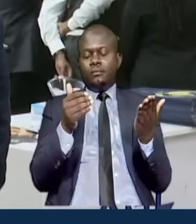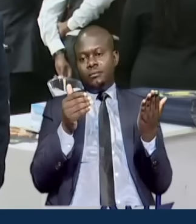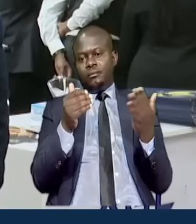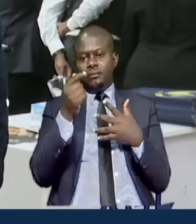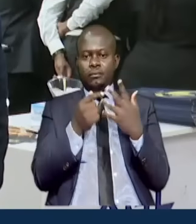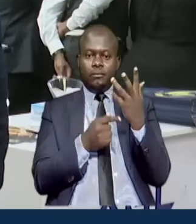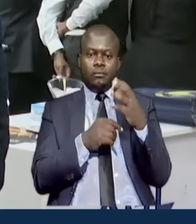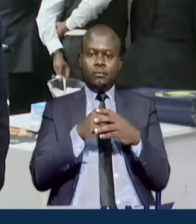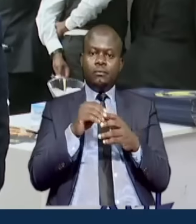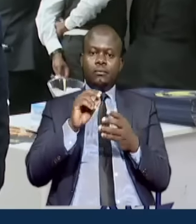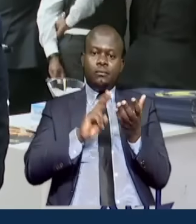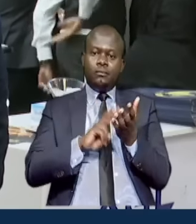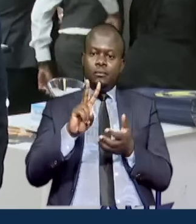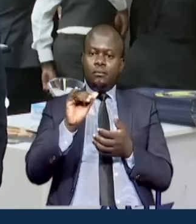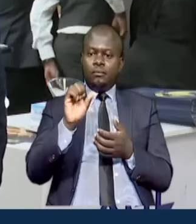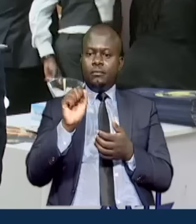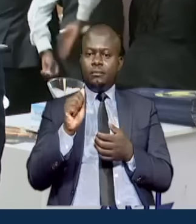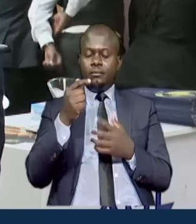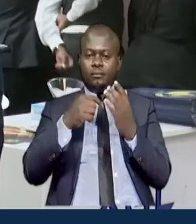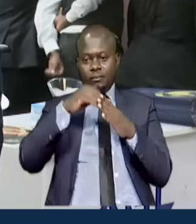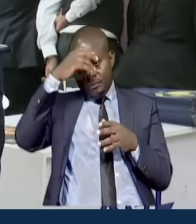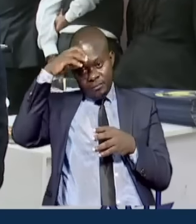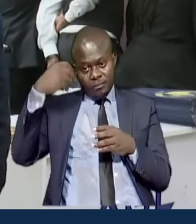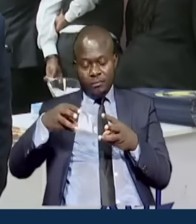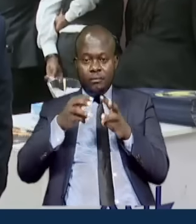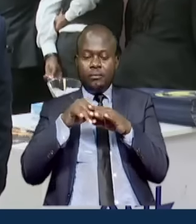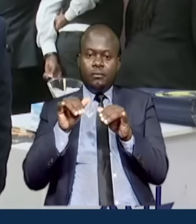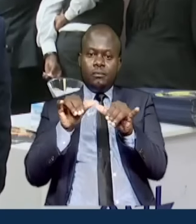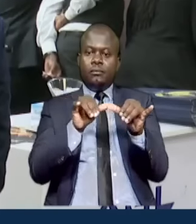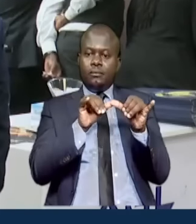ibintu by'amaviza, ibintu byo kugorana mu buryo bwa standardi